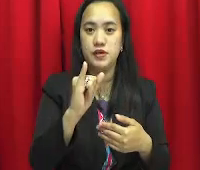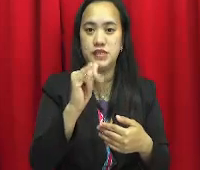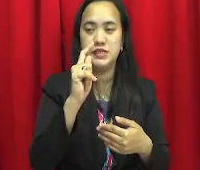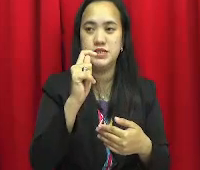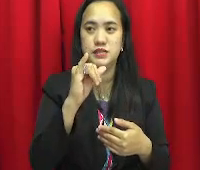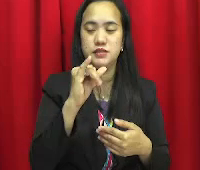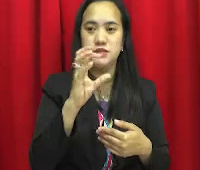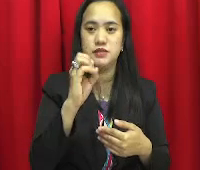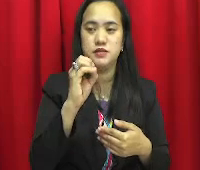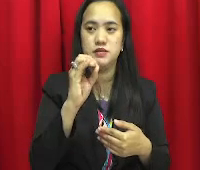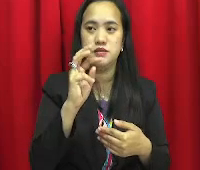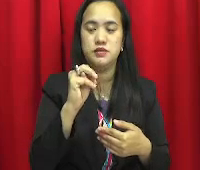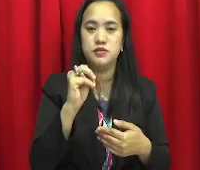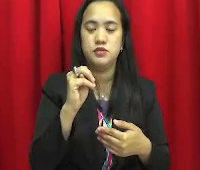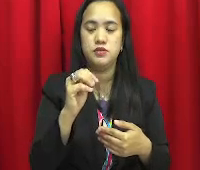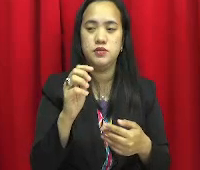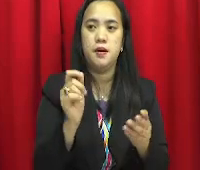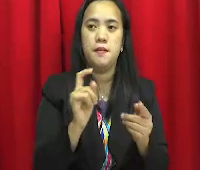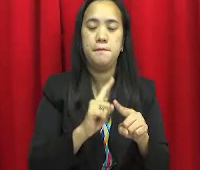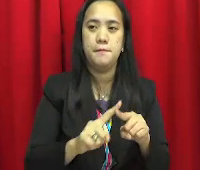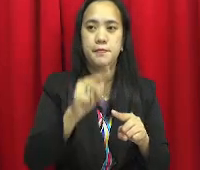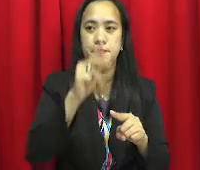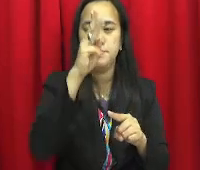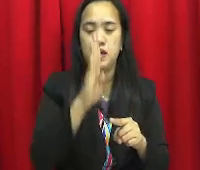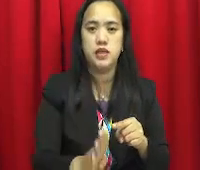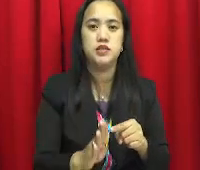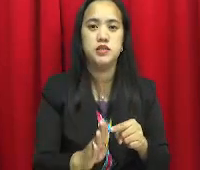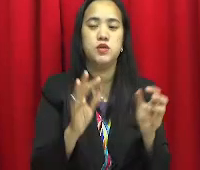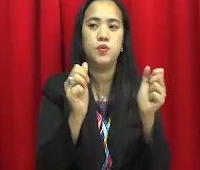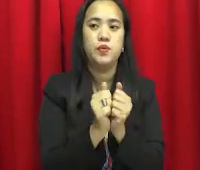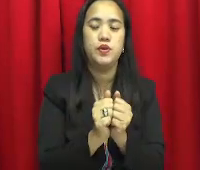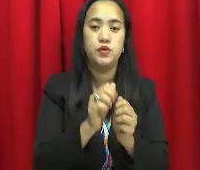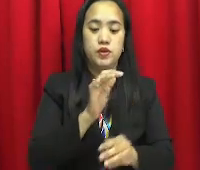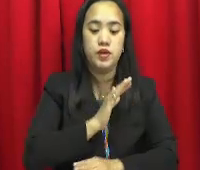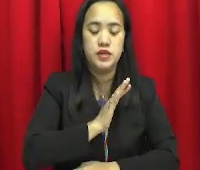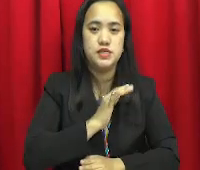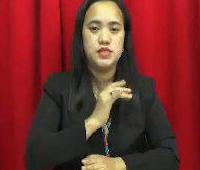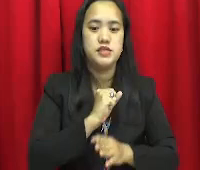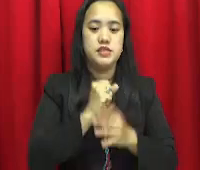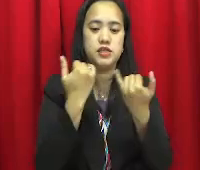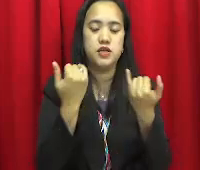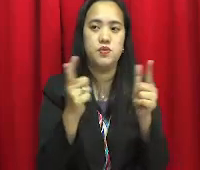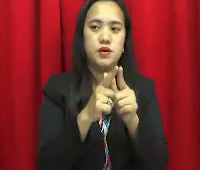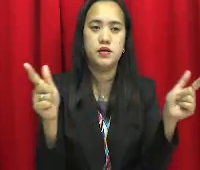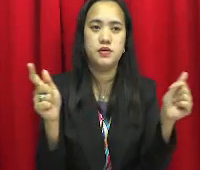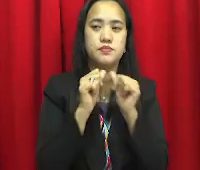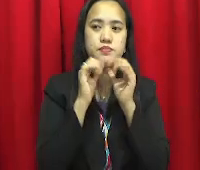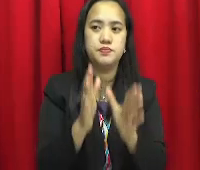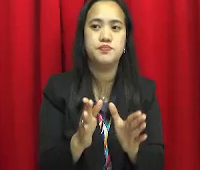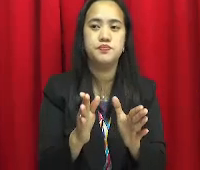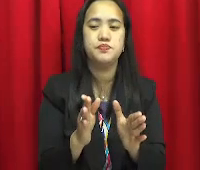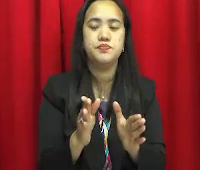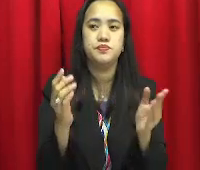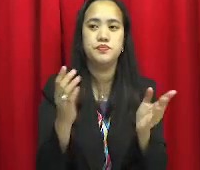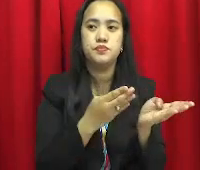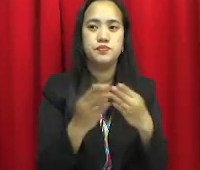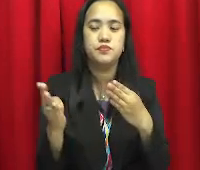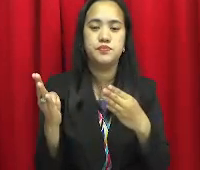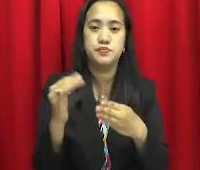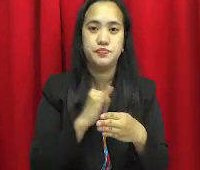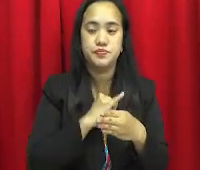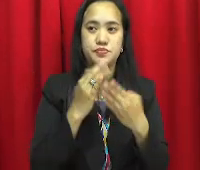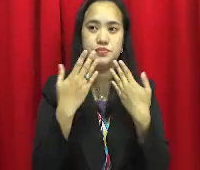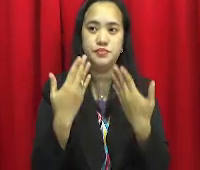1 Timothy 1:6, but godliness with contentment is great gain. So maging contento po tayo. And with that, I would like to greet my beloved